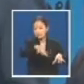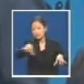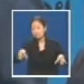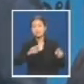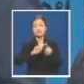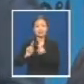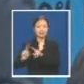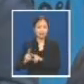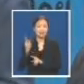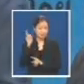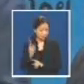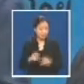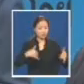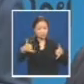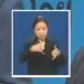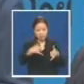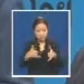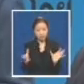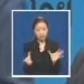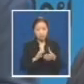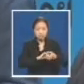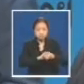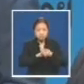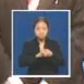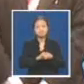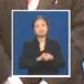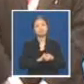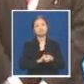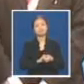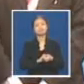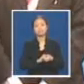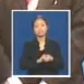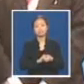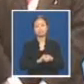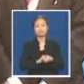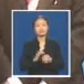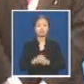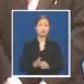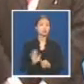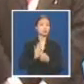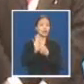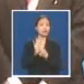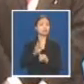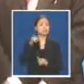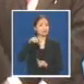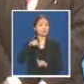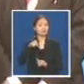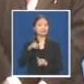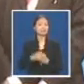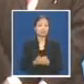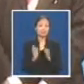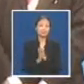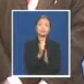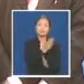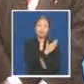ที่จะมีการรวมตัวกันในรูปแบบต่างๆอย่างที่นี่การที่พระคุณเจ้า